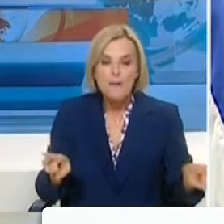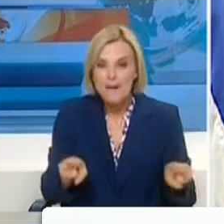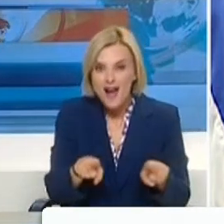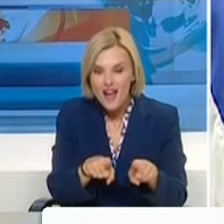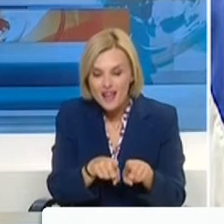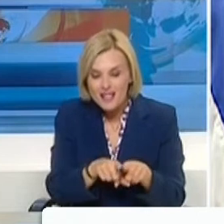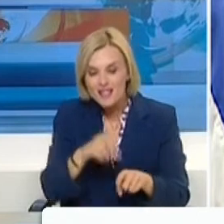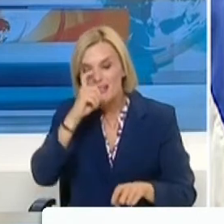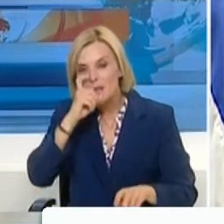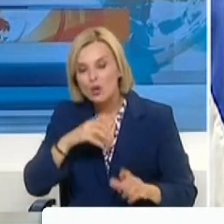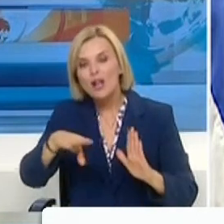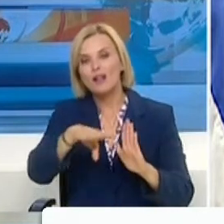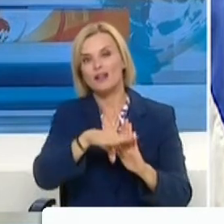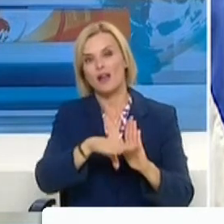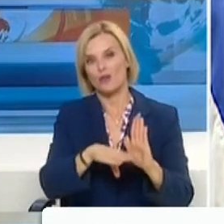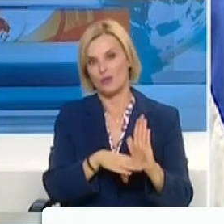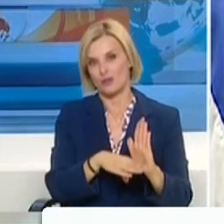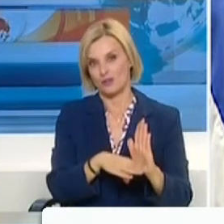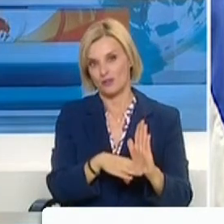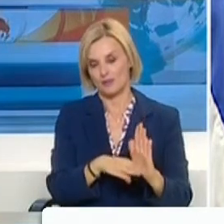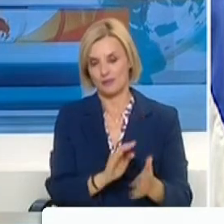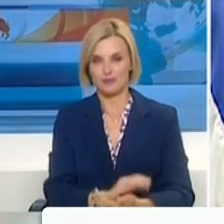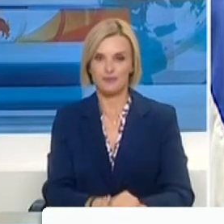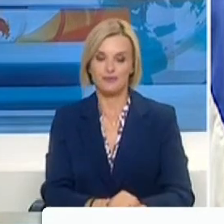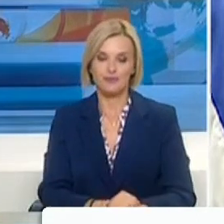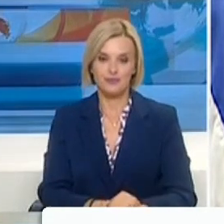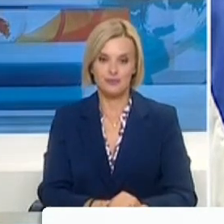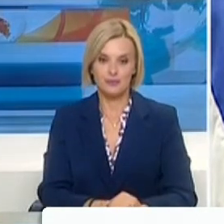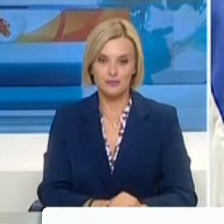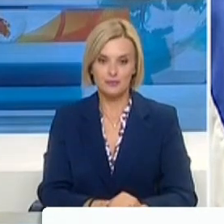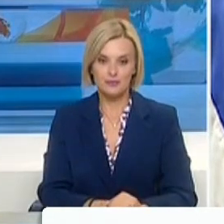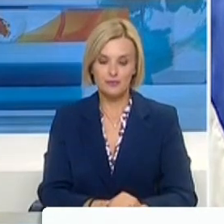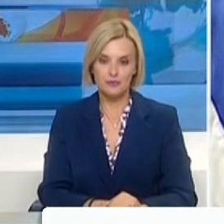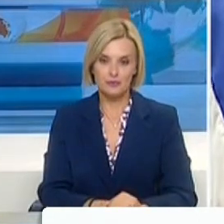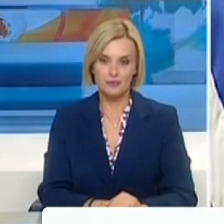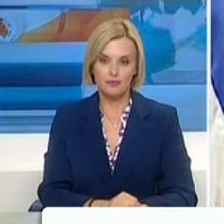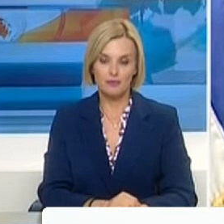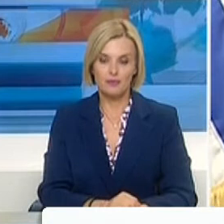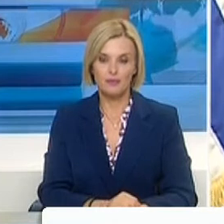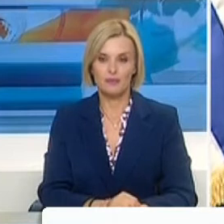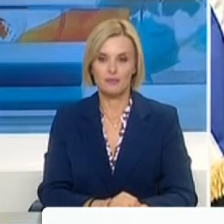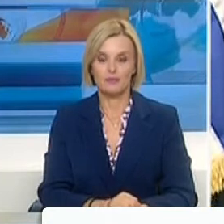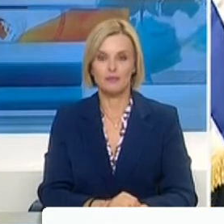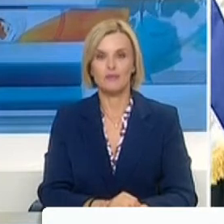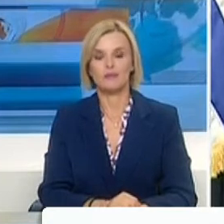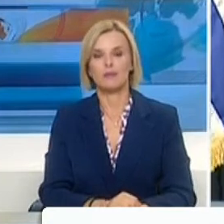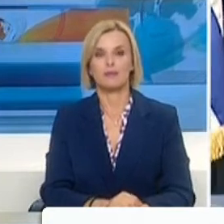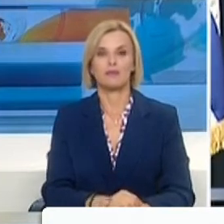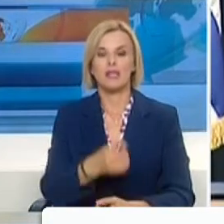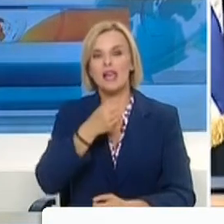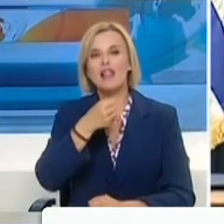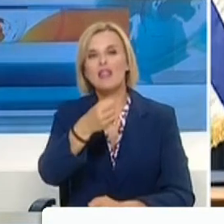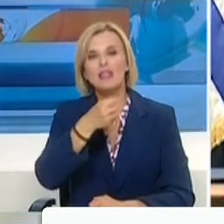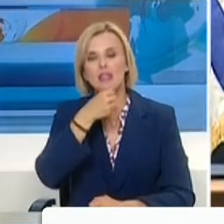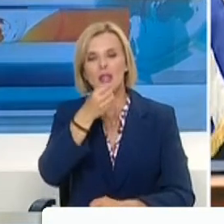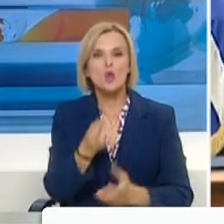υγιεινής. Αυτό νομίζω μπορώ να το πω προς το παρόν, αλλά όχι κάτι περισσότερο. Κυρία Σουλάκη από το ιατροπίδια.gr και το